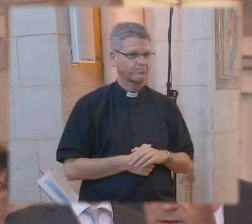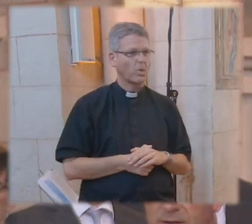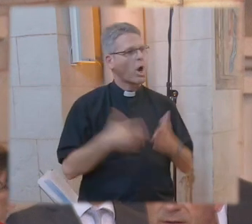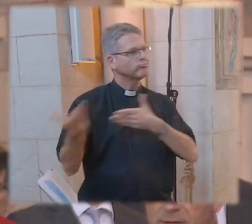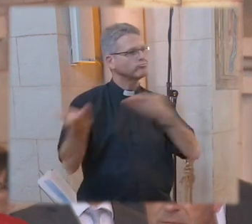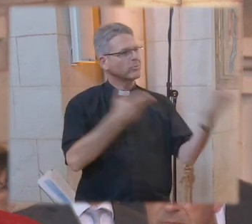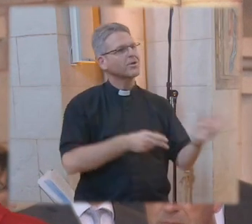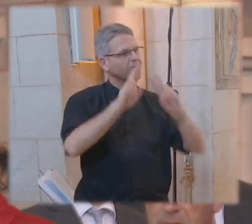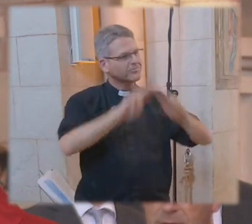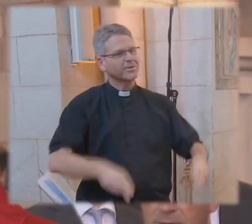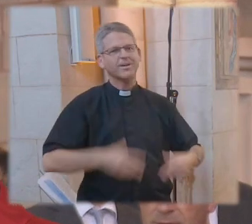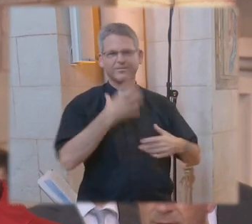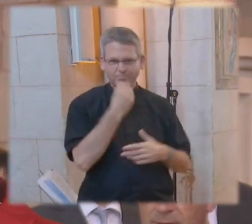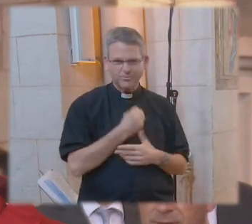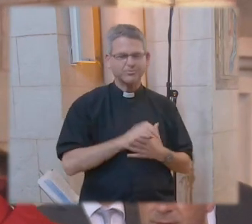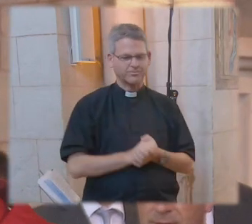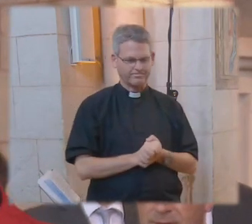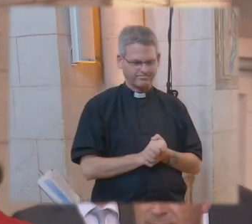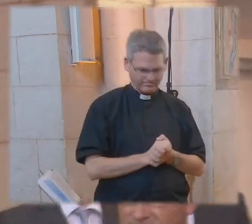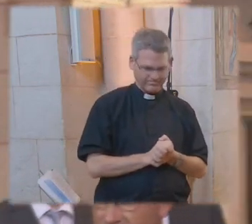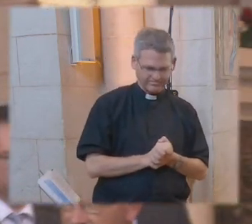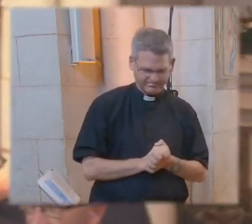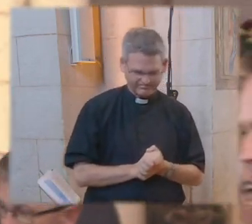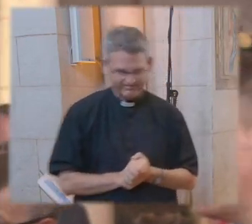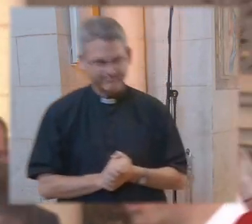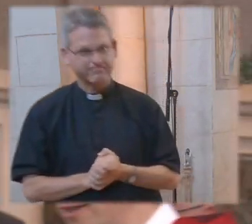Schenkt einander ein Zeichen dieses Friedens.